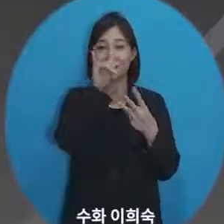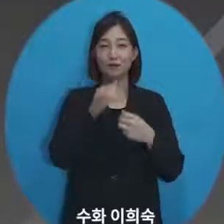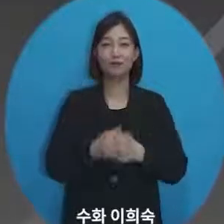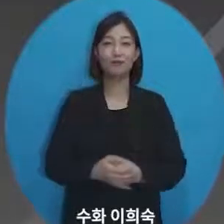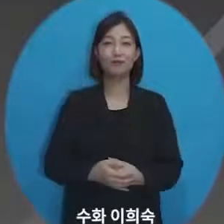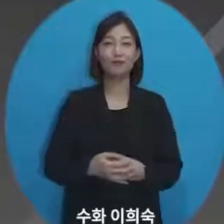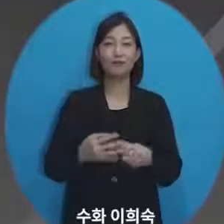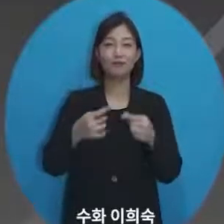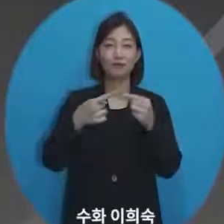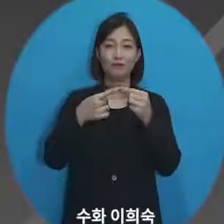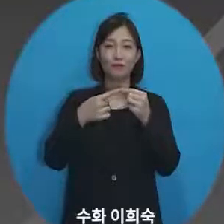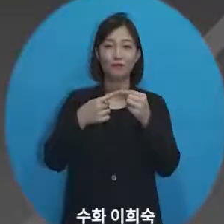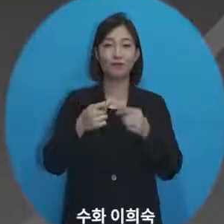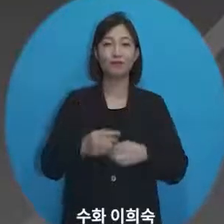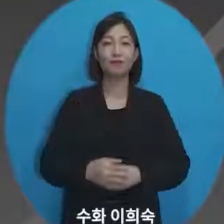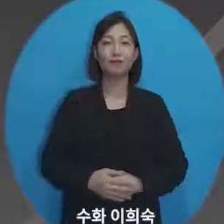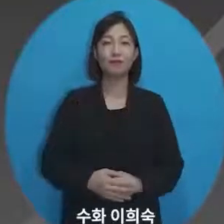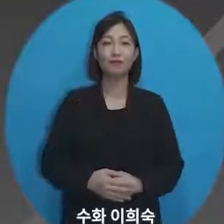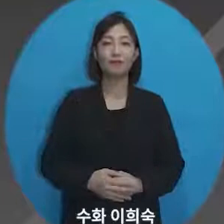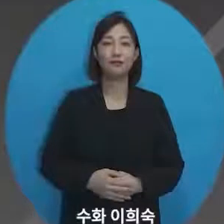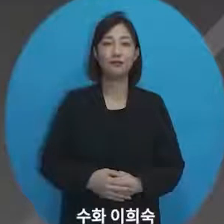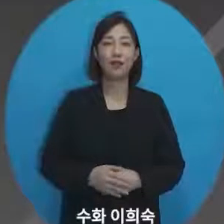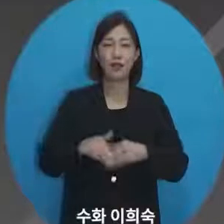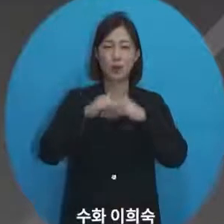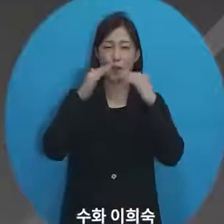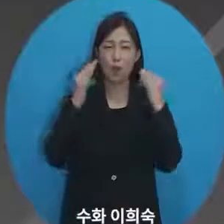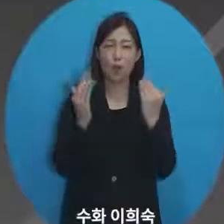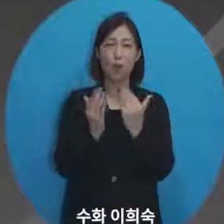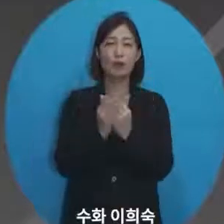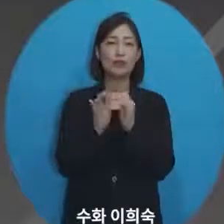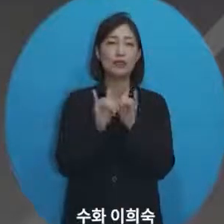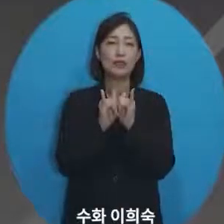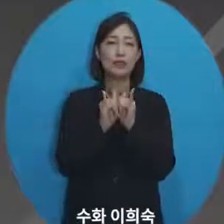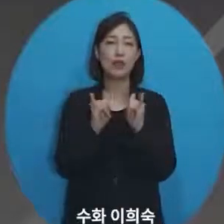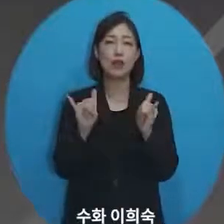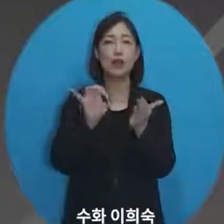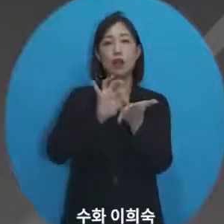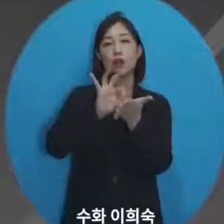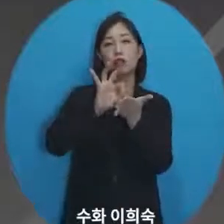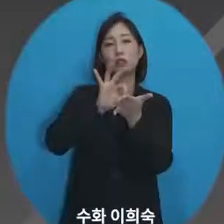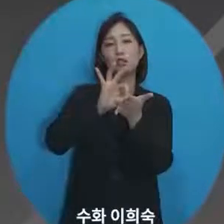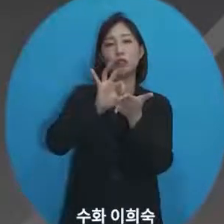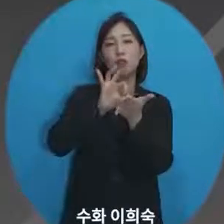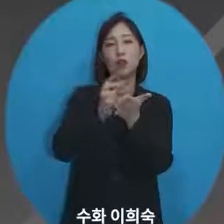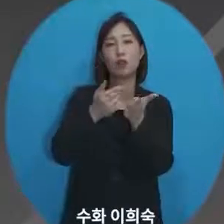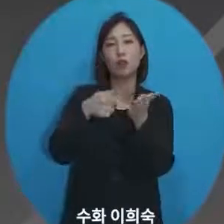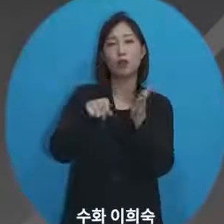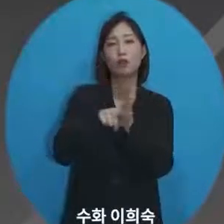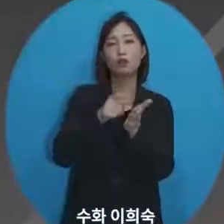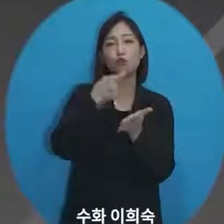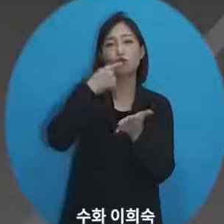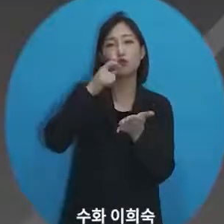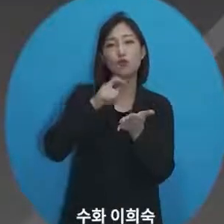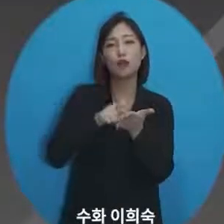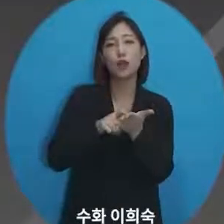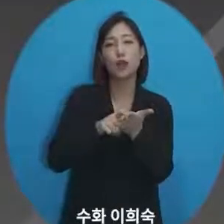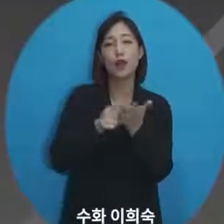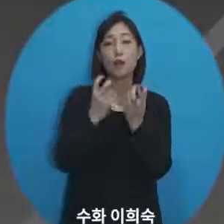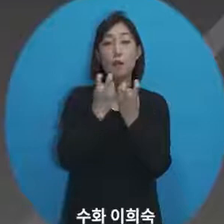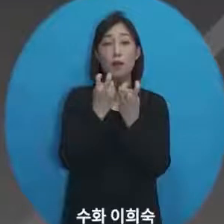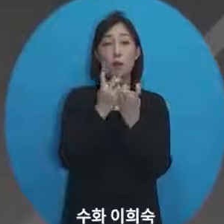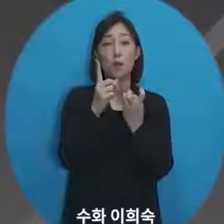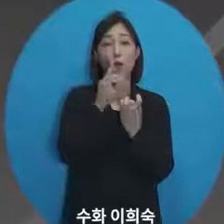드리면 일체적인 계획, 그러니까 하나의 모든 사람이 이용하는 부분을 우리가 먼저 사전에 계획을